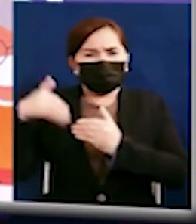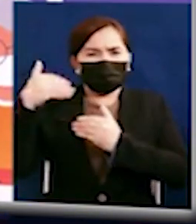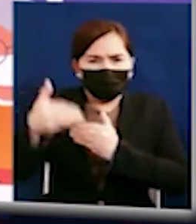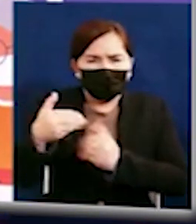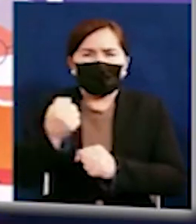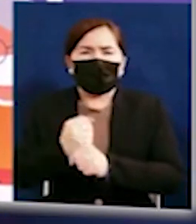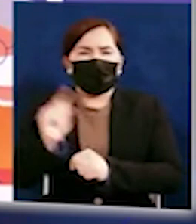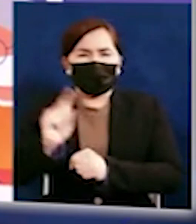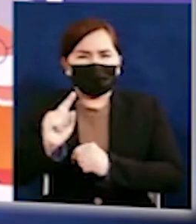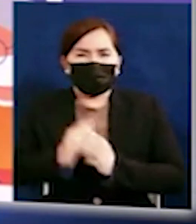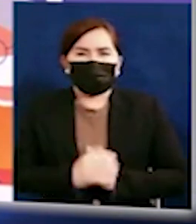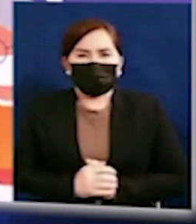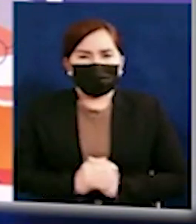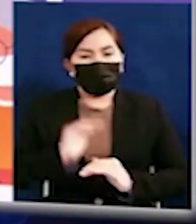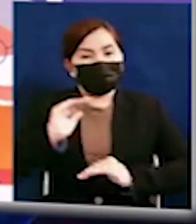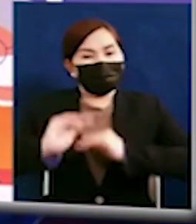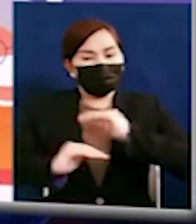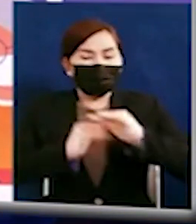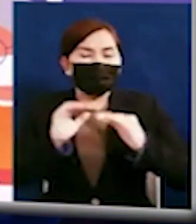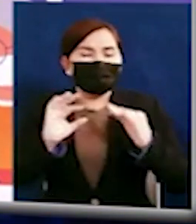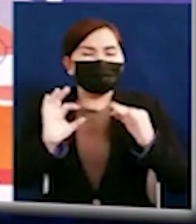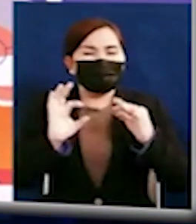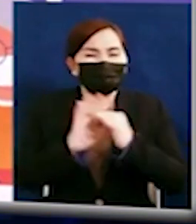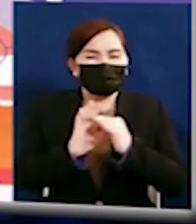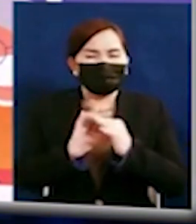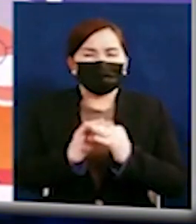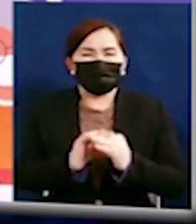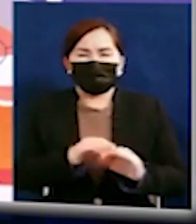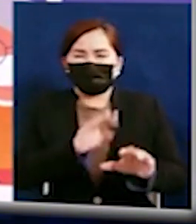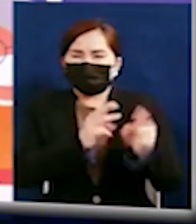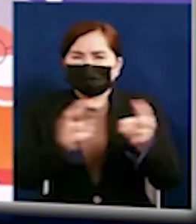แล้วทีนี้ทางกระทรวงก็เ